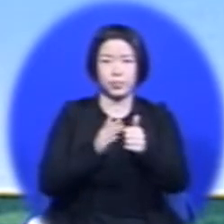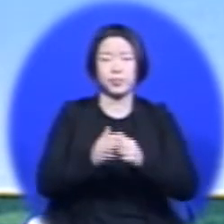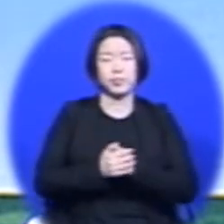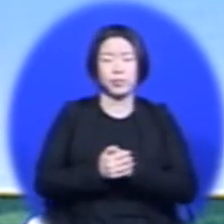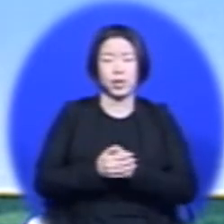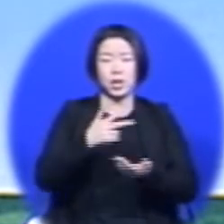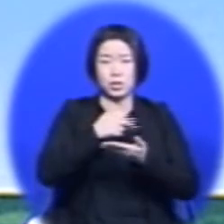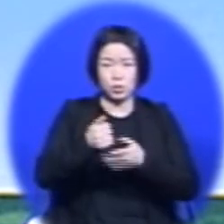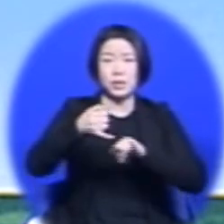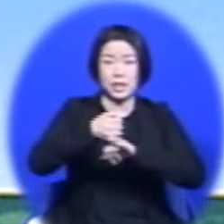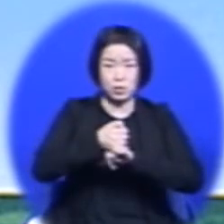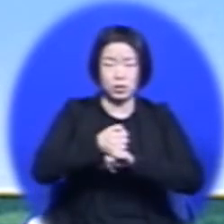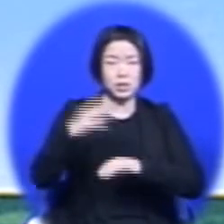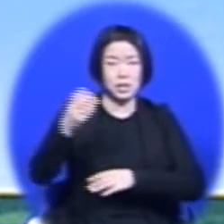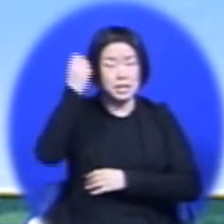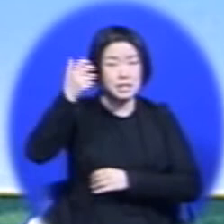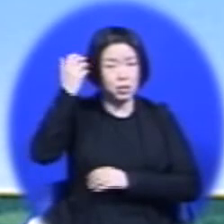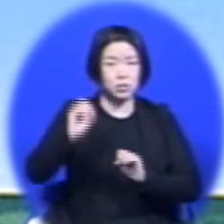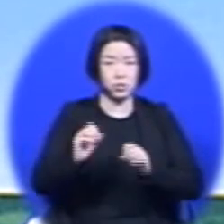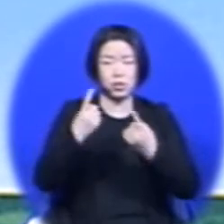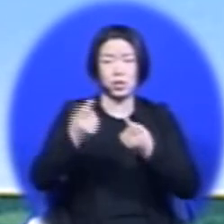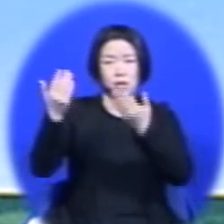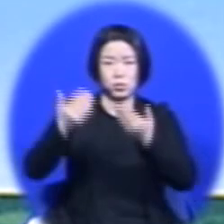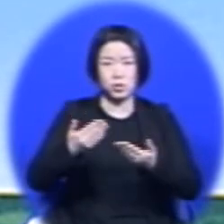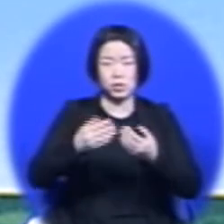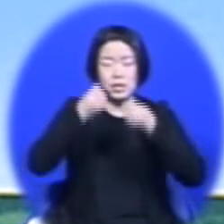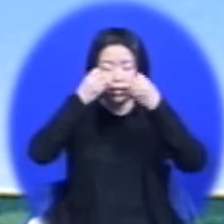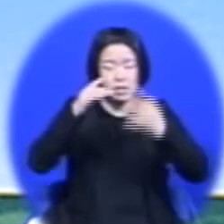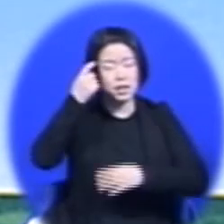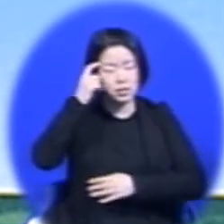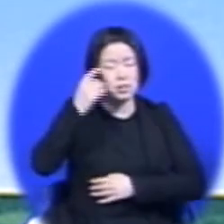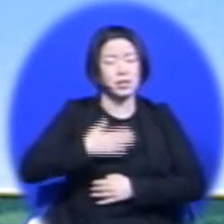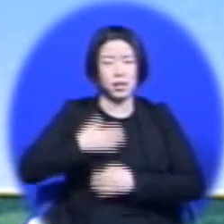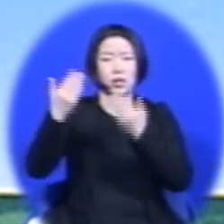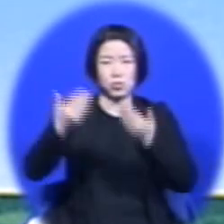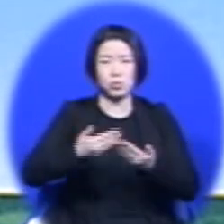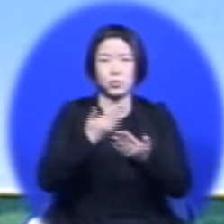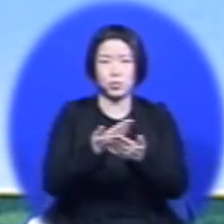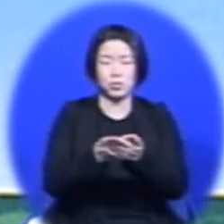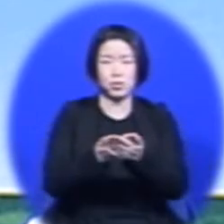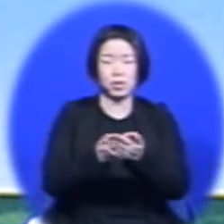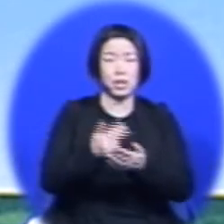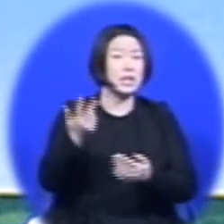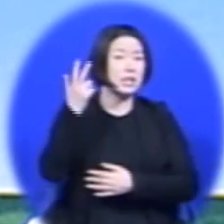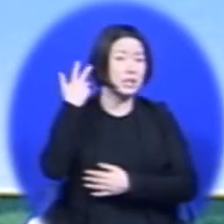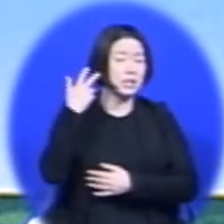주님, 약속하신 성령으로 인하여 주어지는 새 정신을 제게 주옵소서. 지난